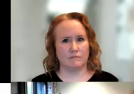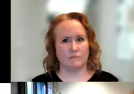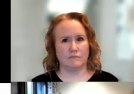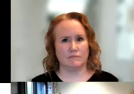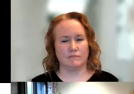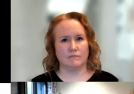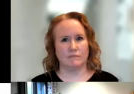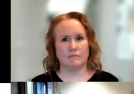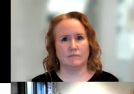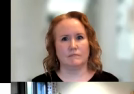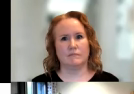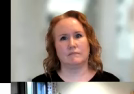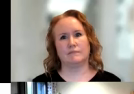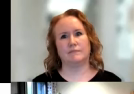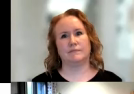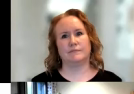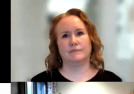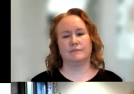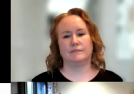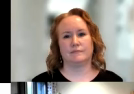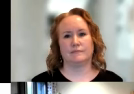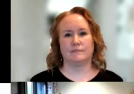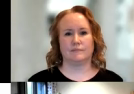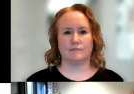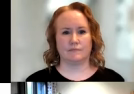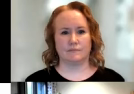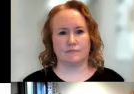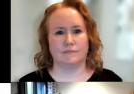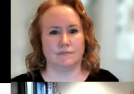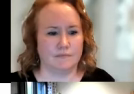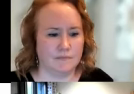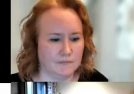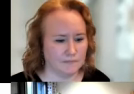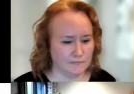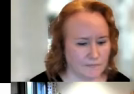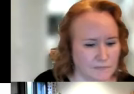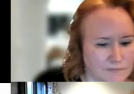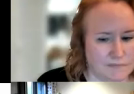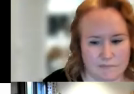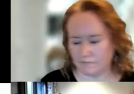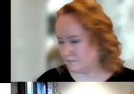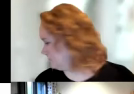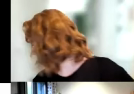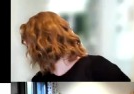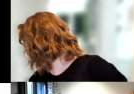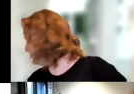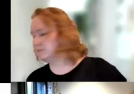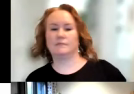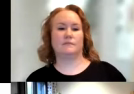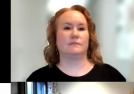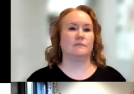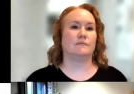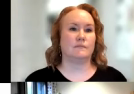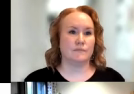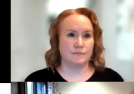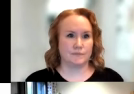I dette skjermbildet er det satt opp et skjermbilde av omtrent på den måten